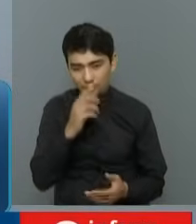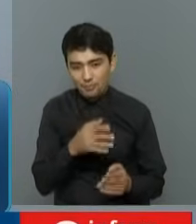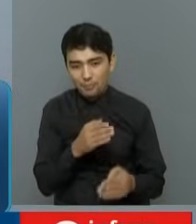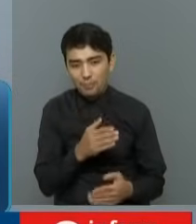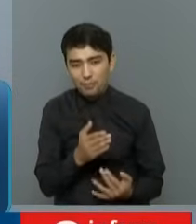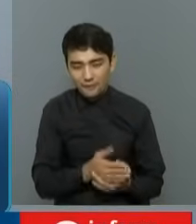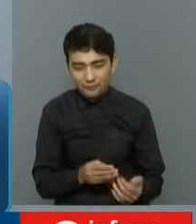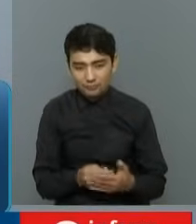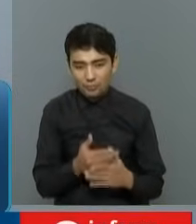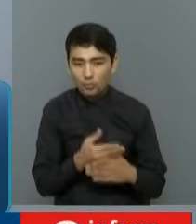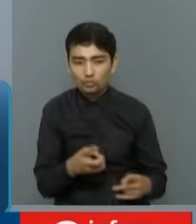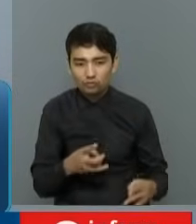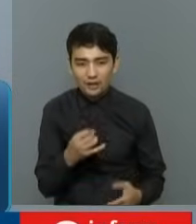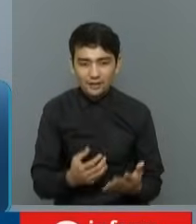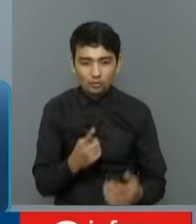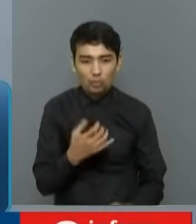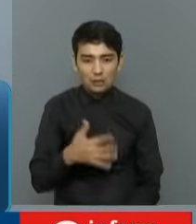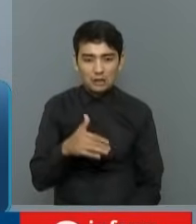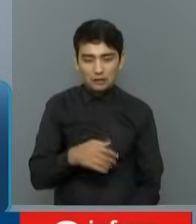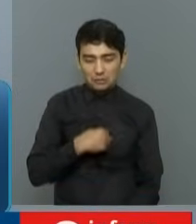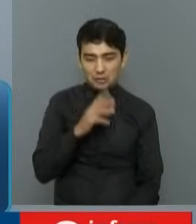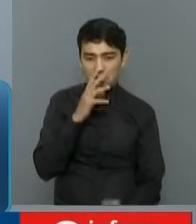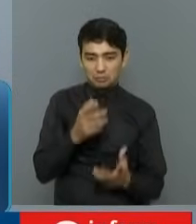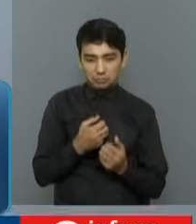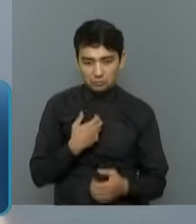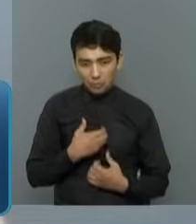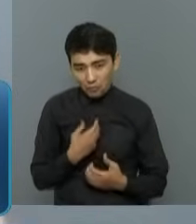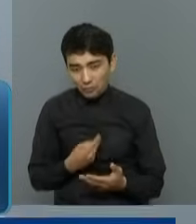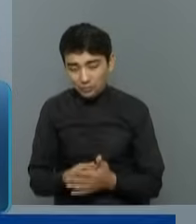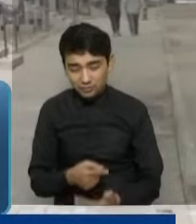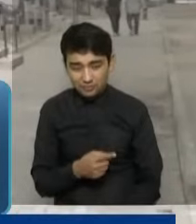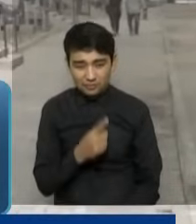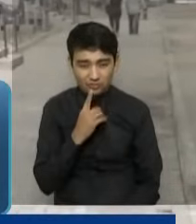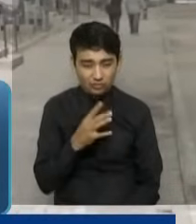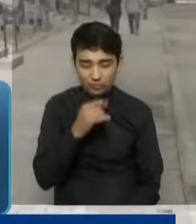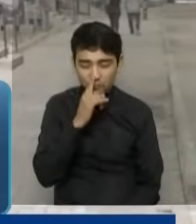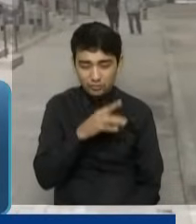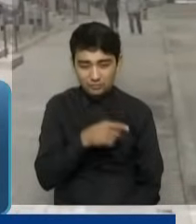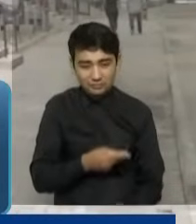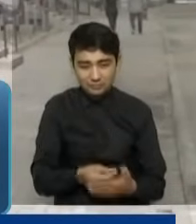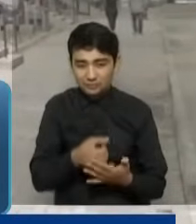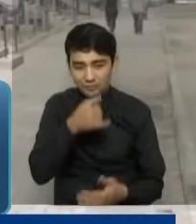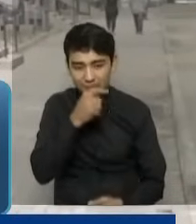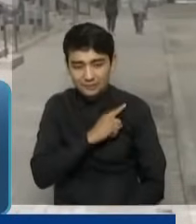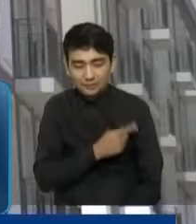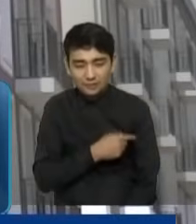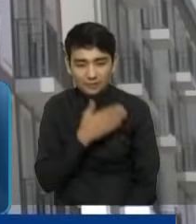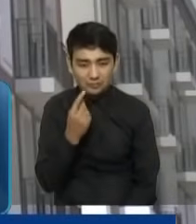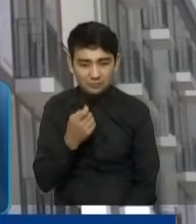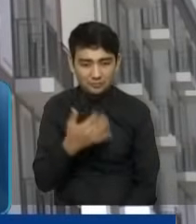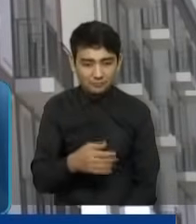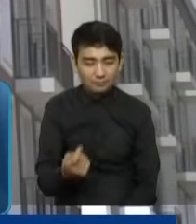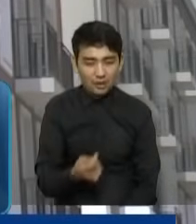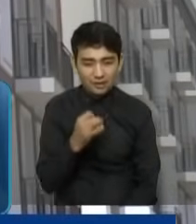тысяч тенге, ну, ни о каком страховании, давайте говорить прямо в лицо, речи не будет. Быть может, нынешний крупный пожар станет поводом задуматься